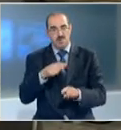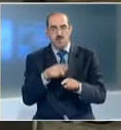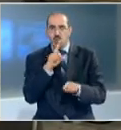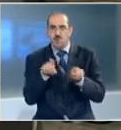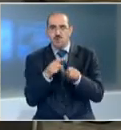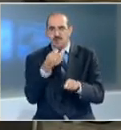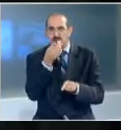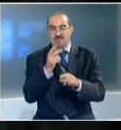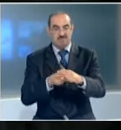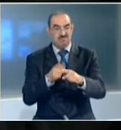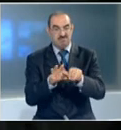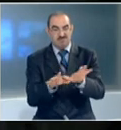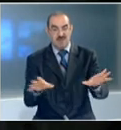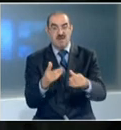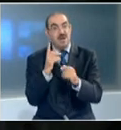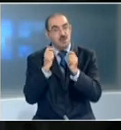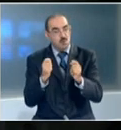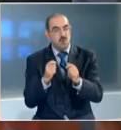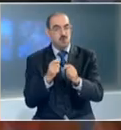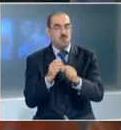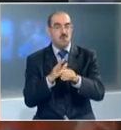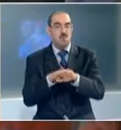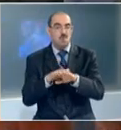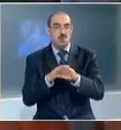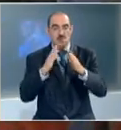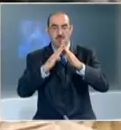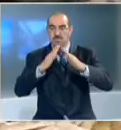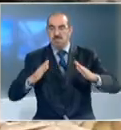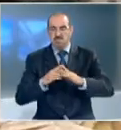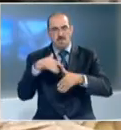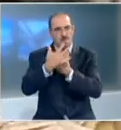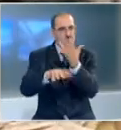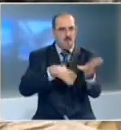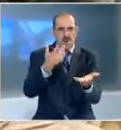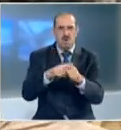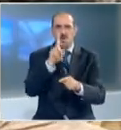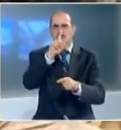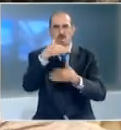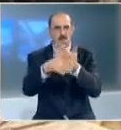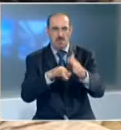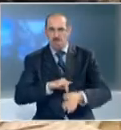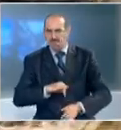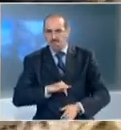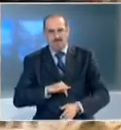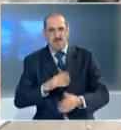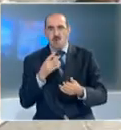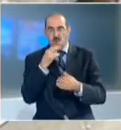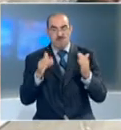من مغبة انتشار الأوبئة في البلاد بسبب المخيمات الفوضوية وتضرر قنوات الصرف الصحي